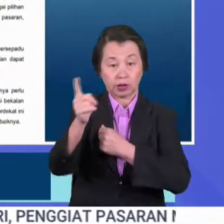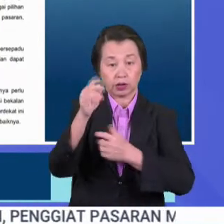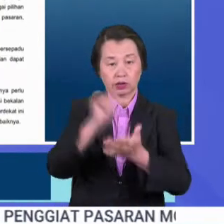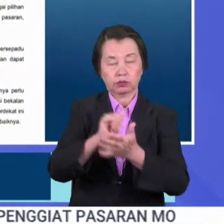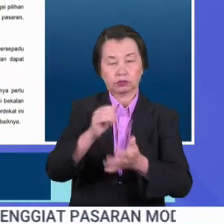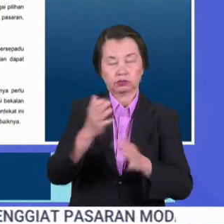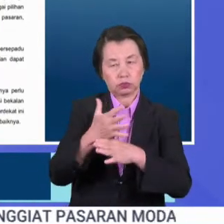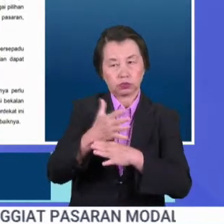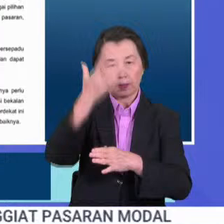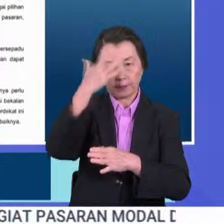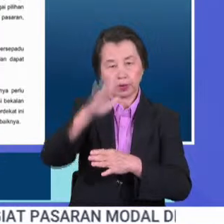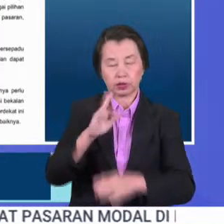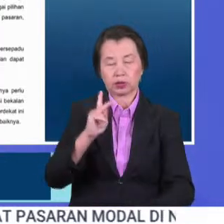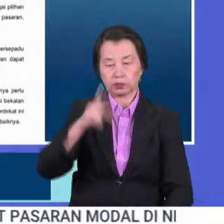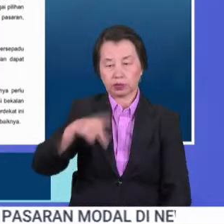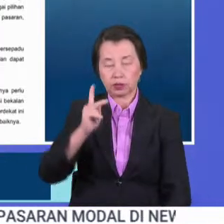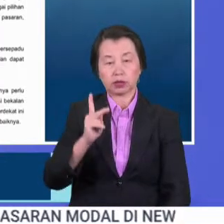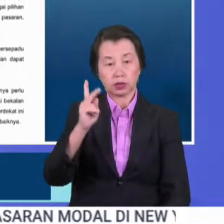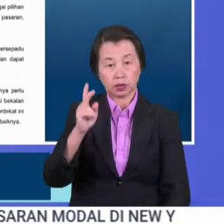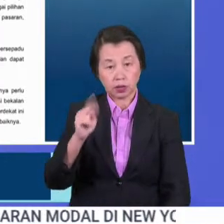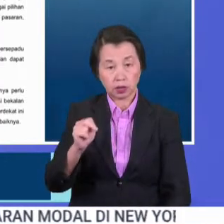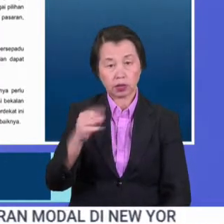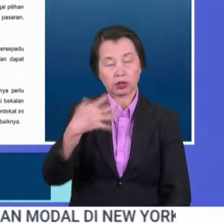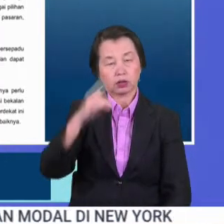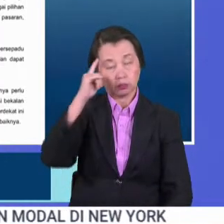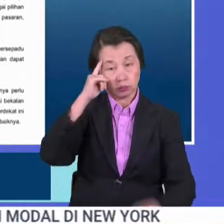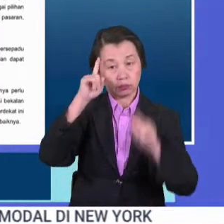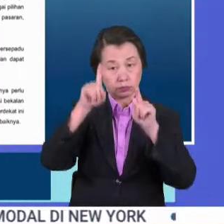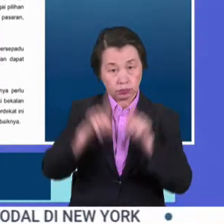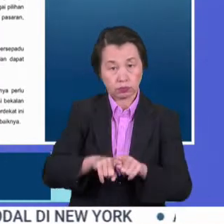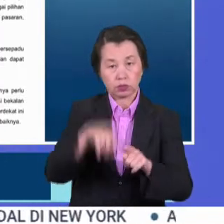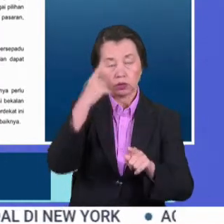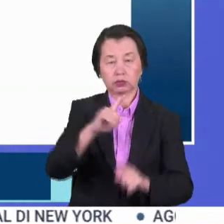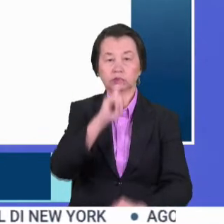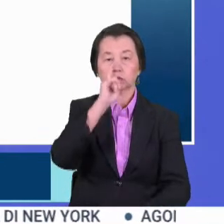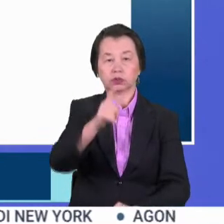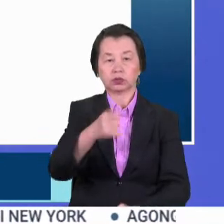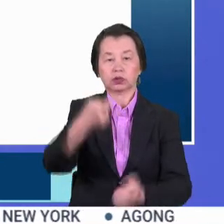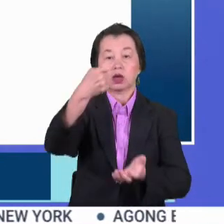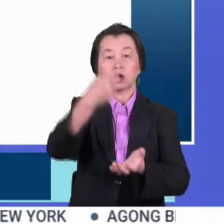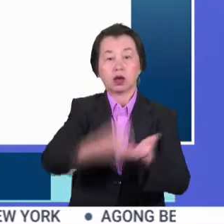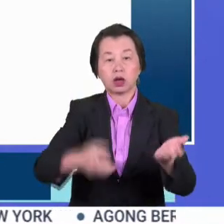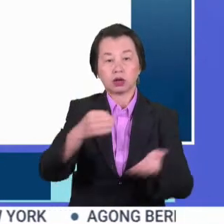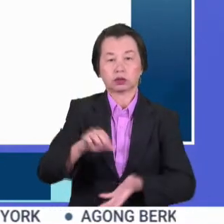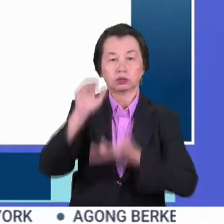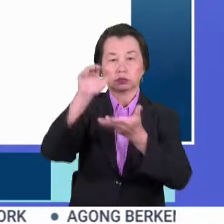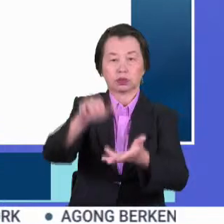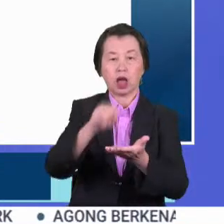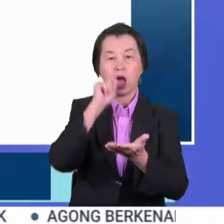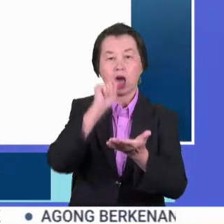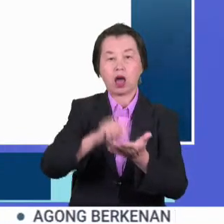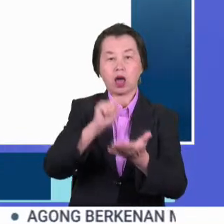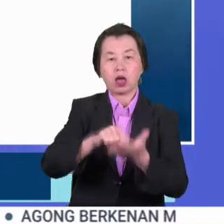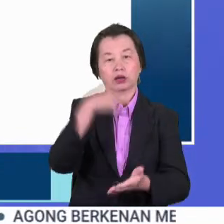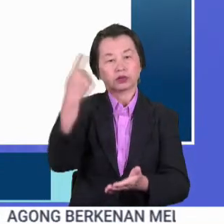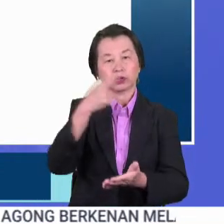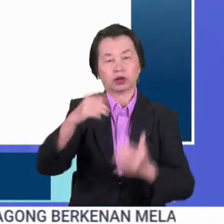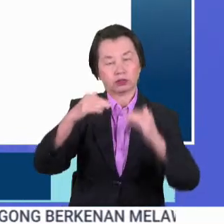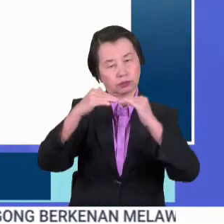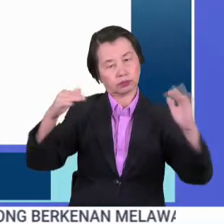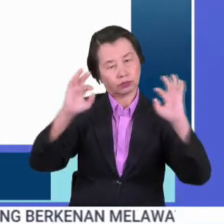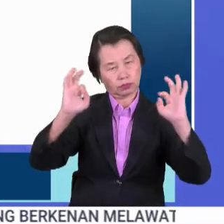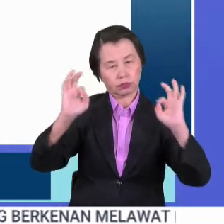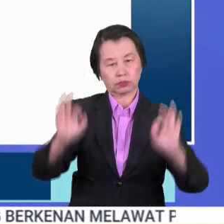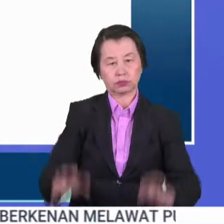perkongsian pintar bersama-sama KPKM juga dipersetujui bagi memastikan harga dan bekalan ayam sentiasa stabil.